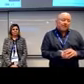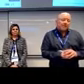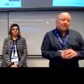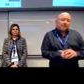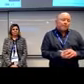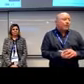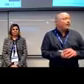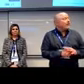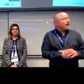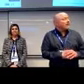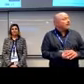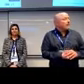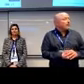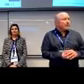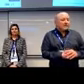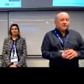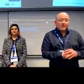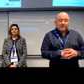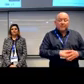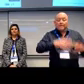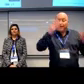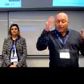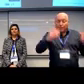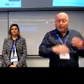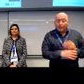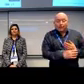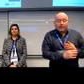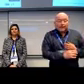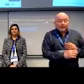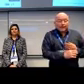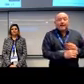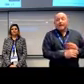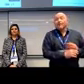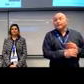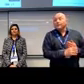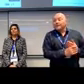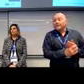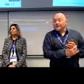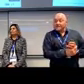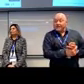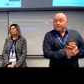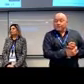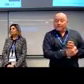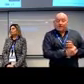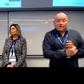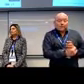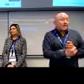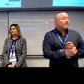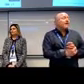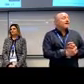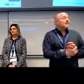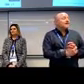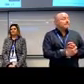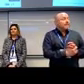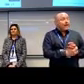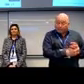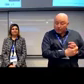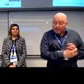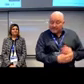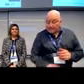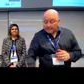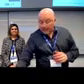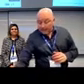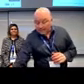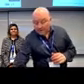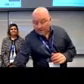Et évidemment, dernier point, là, rendre le manuel disponible pour que la communauté là, entière puisse pouvoir y avoir accès. On